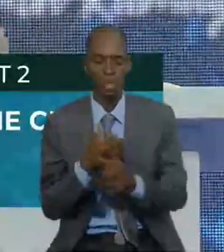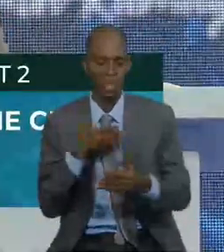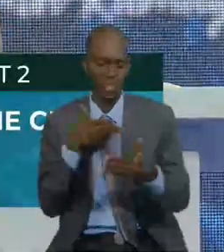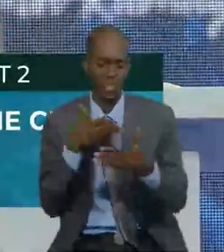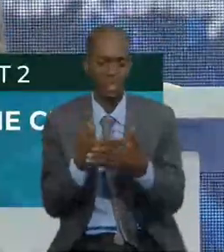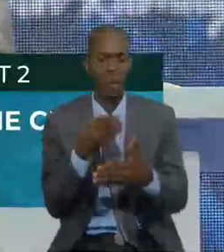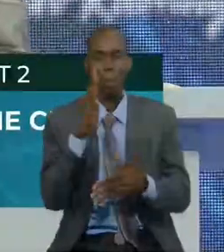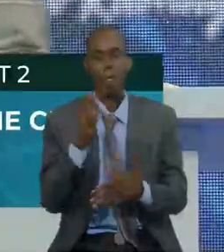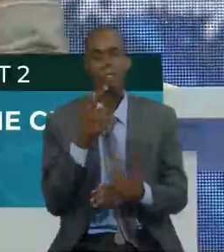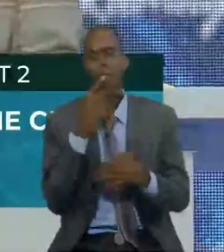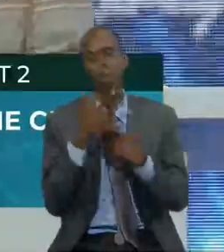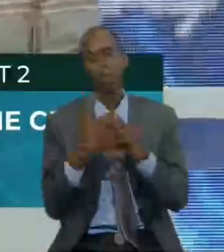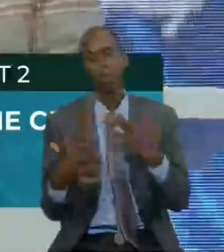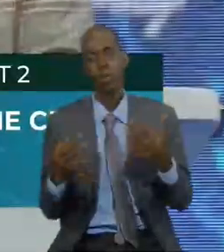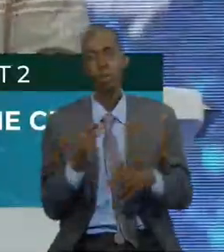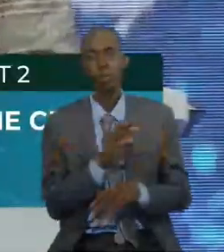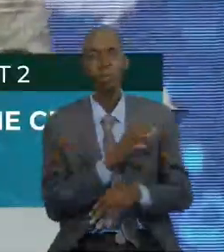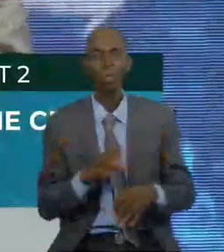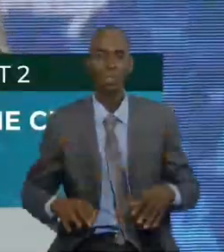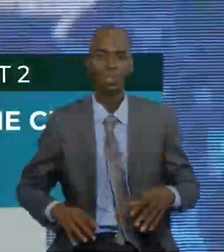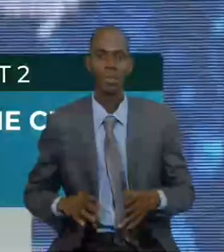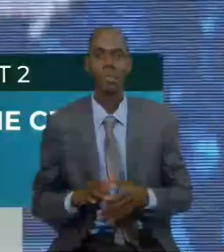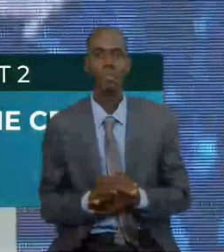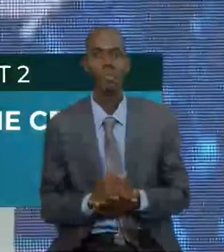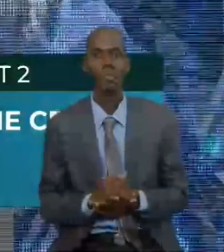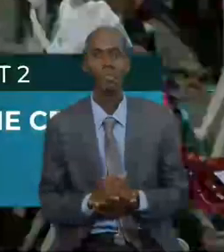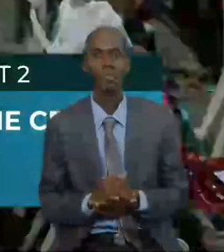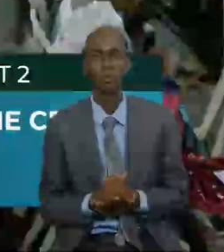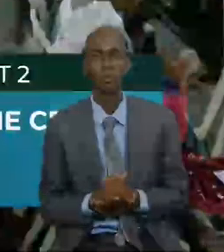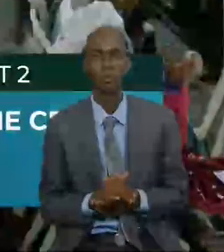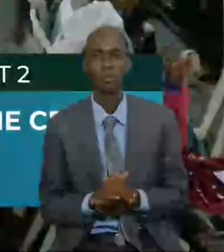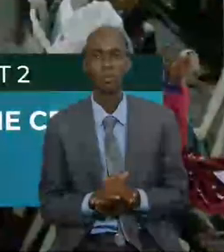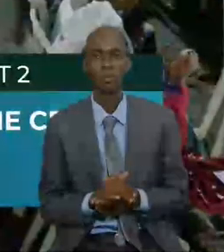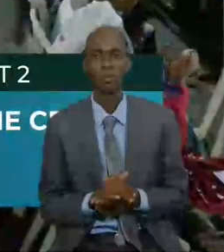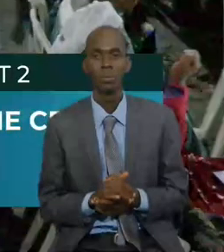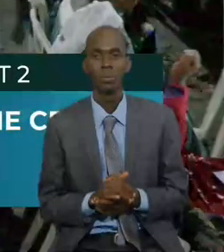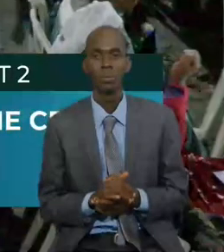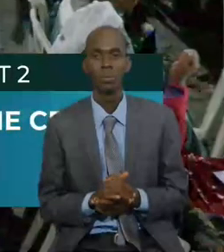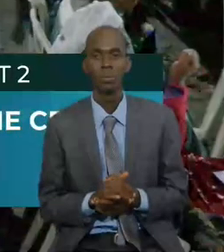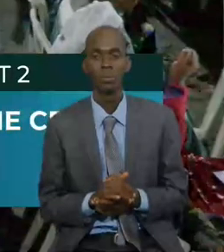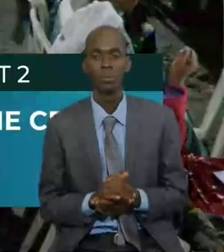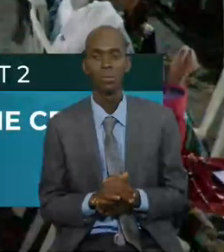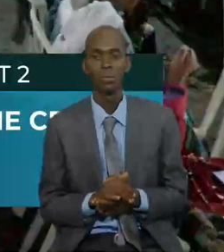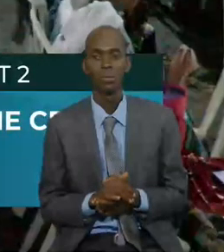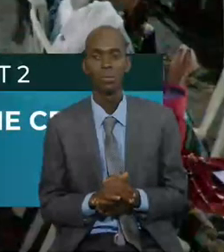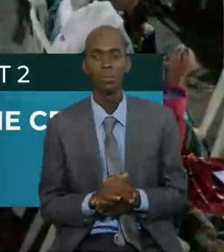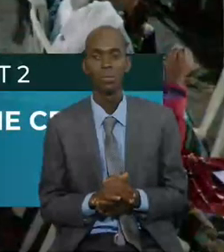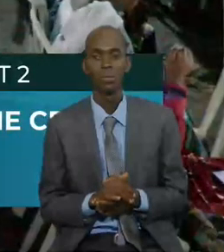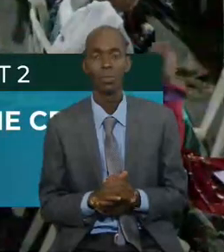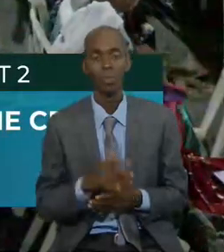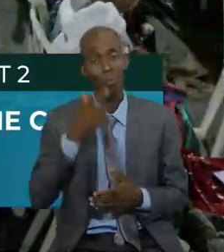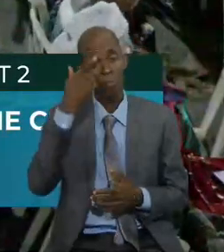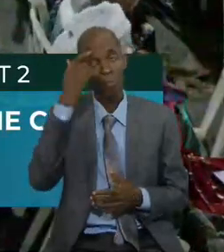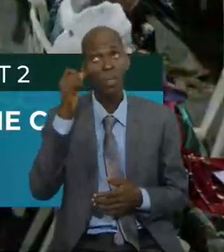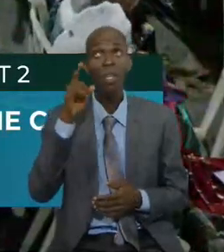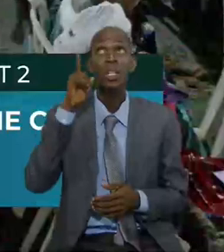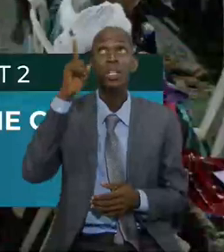mais maintenant en Jésus Christ vous qui était jaloux éloigné et vous avez été rapproché par le sang de Christ